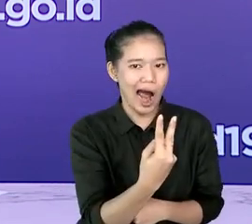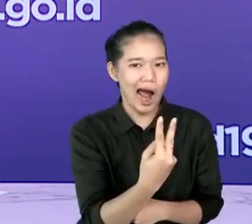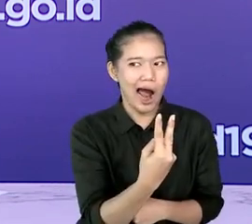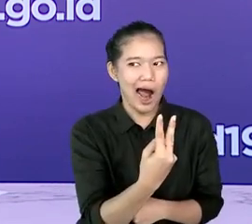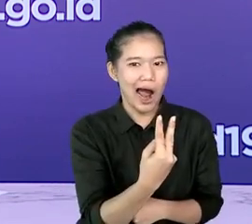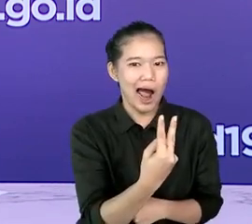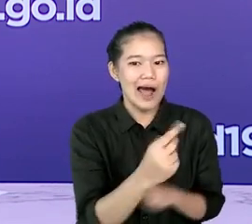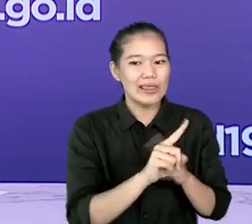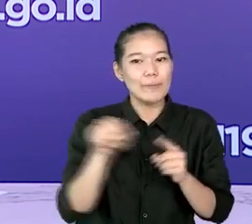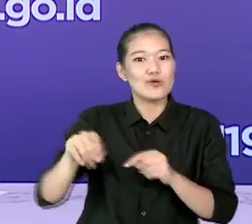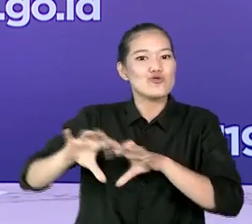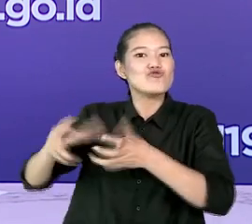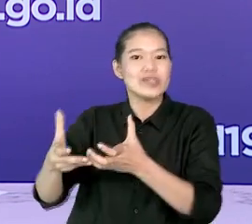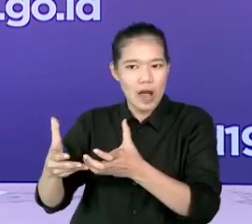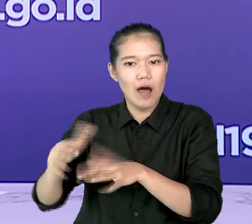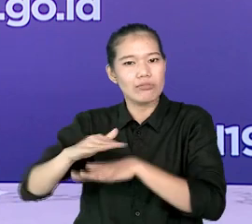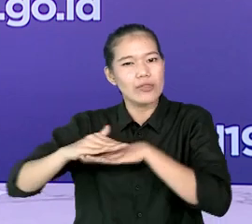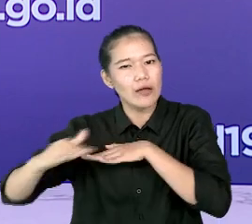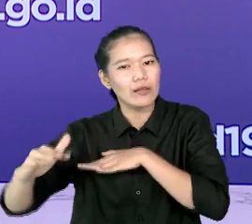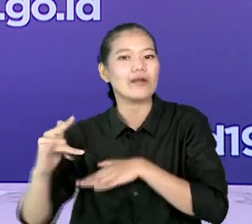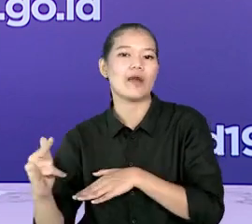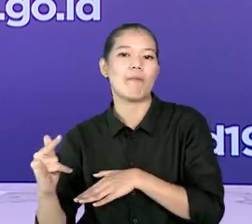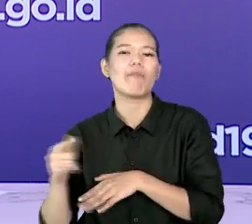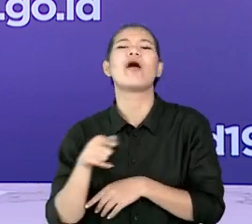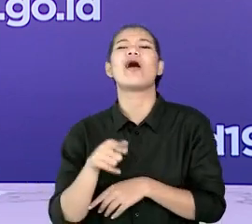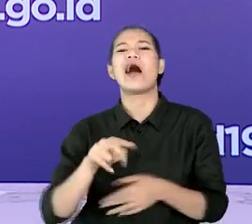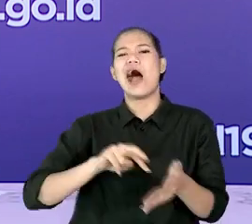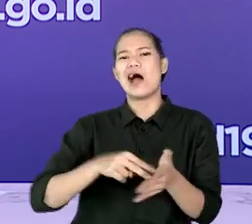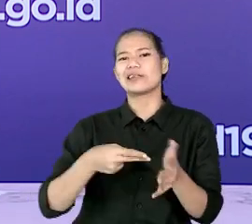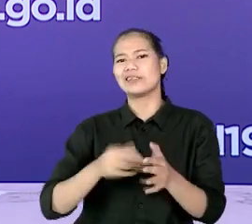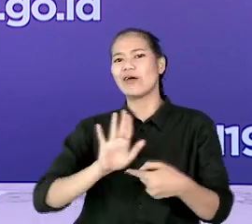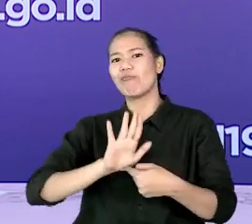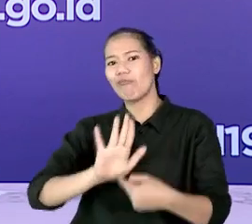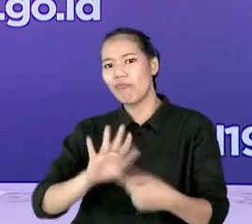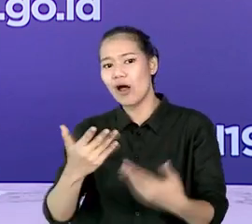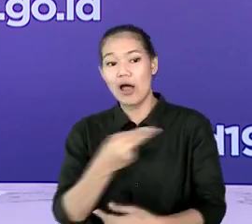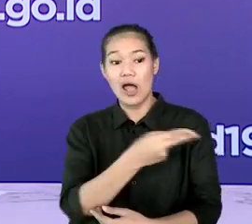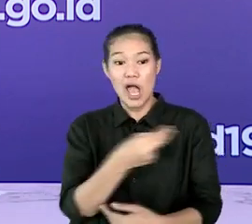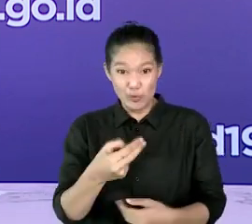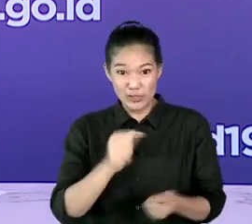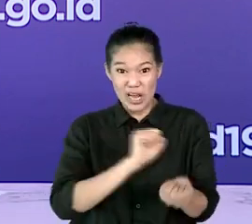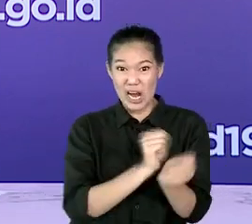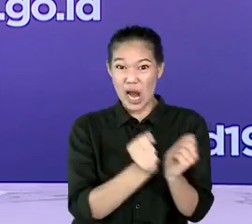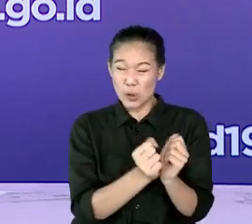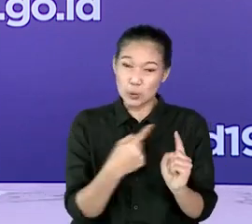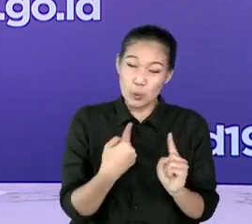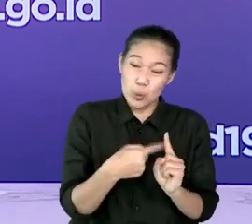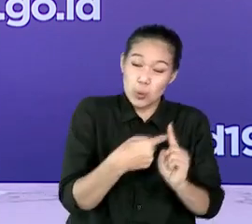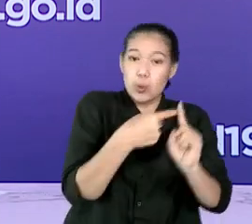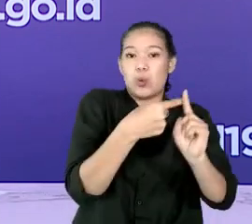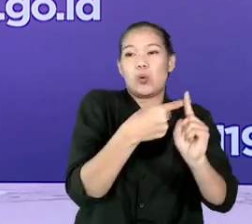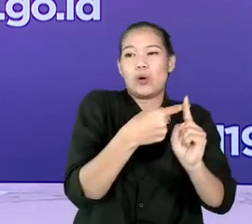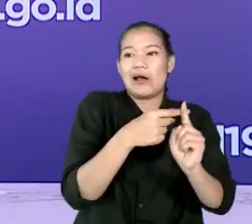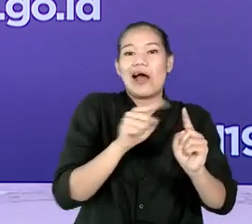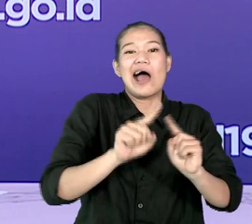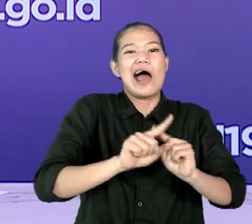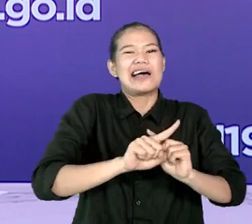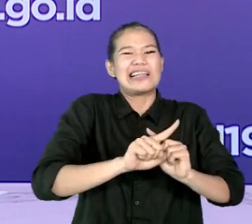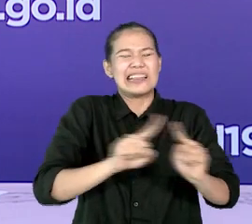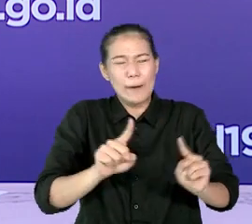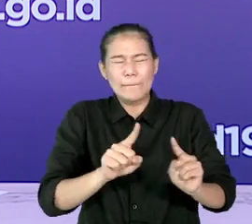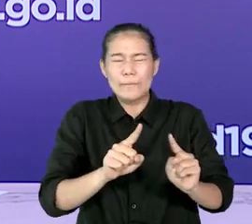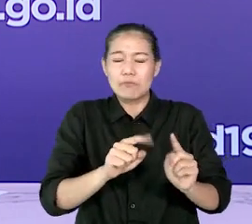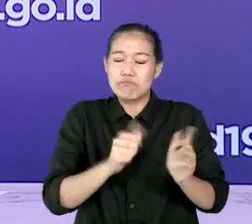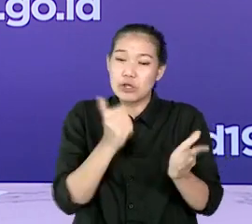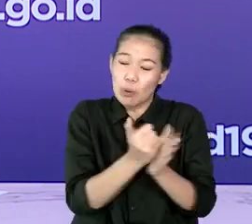dengan lonjakan kasus dunia menunjukkan bahwa meskipun Indonesia mengalami kenaikan kasus yang signifikan namun tidak